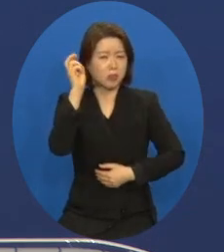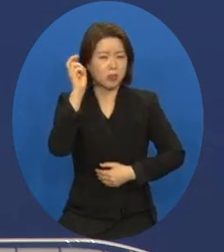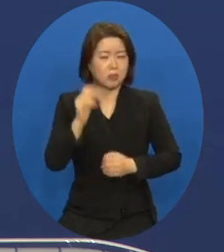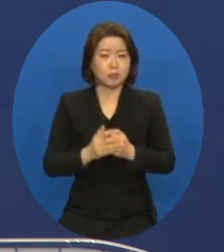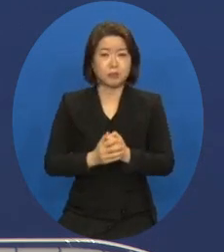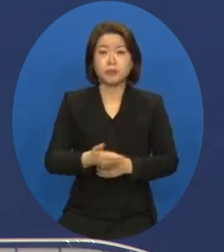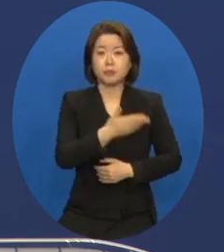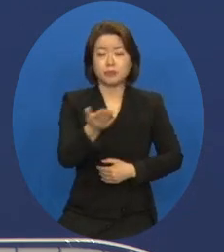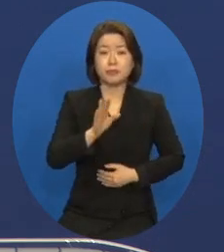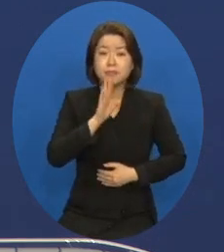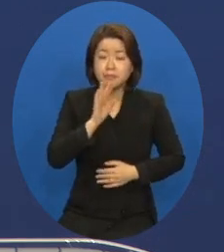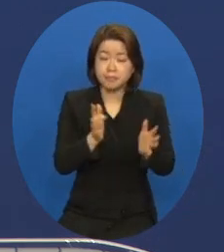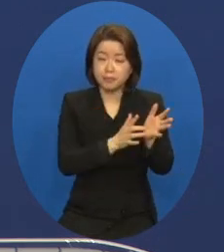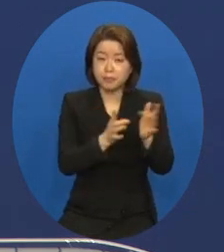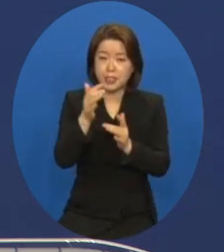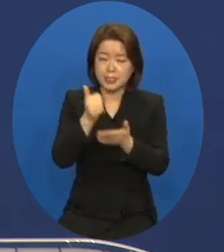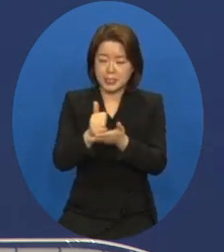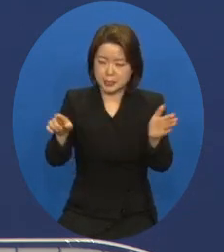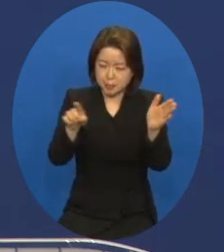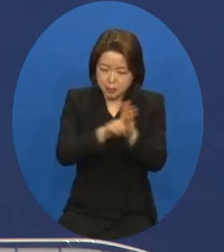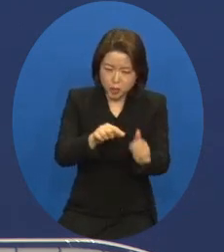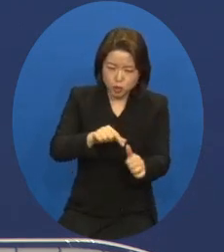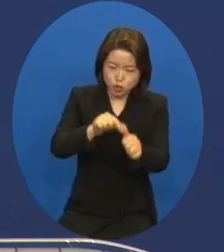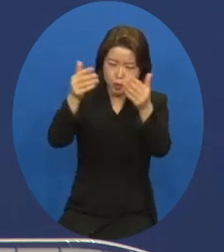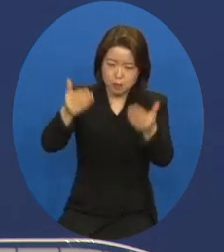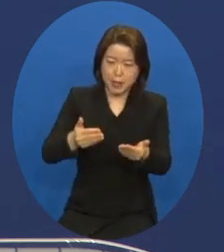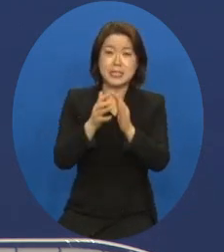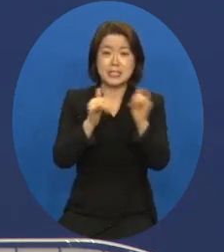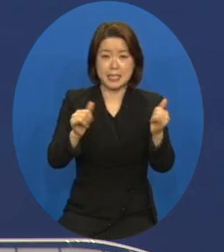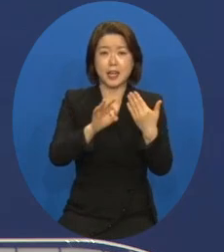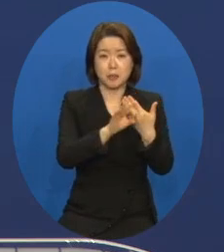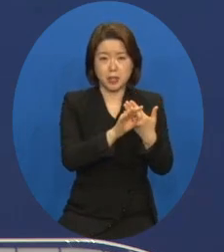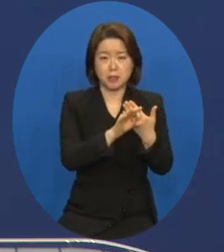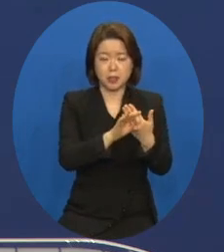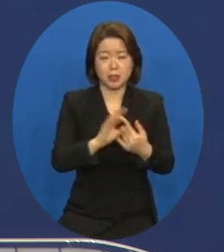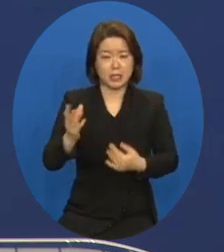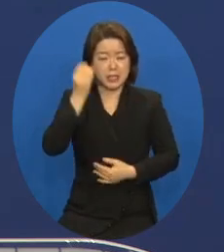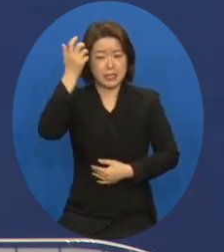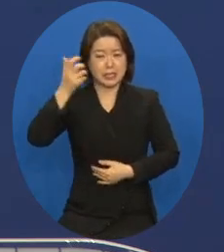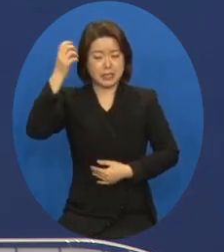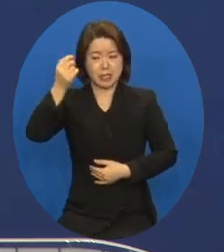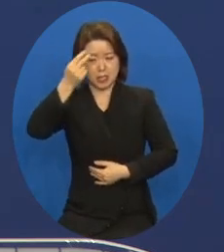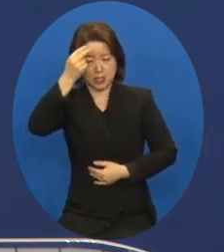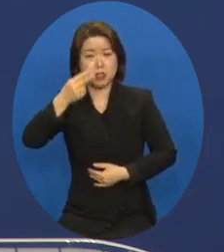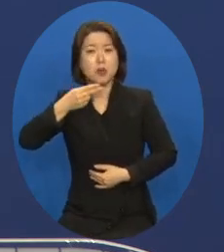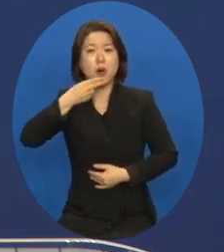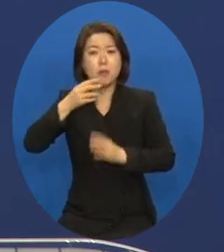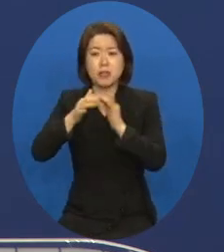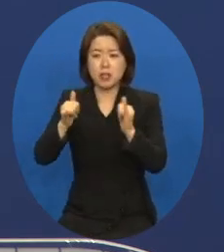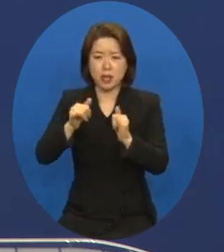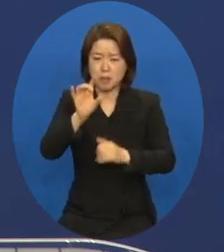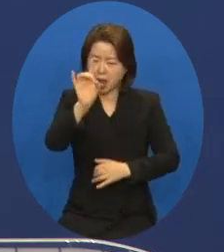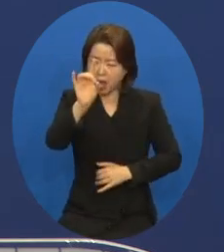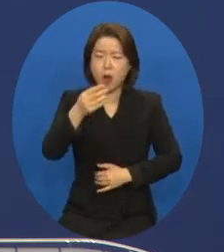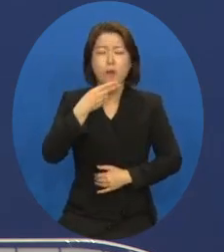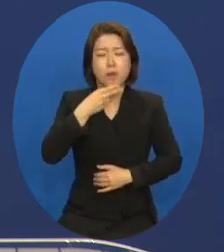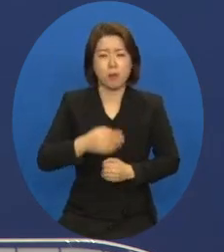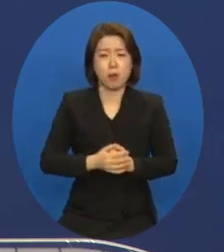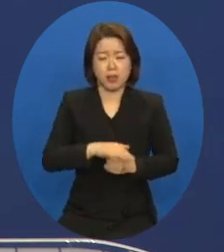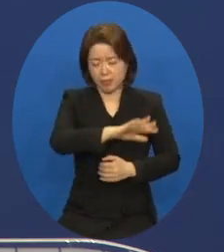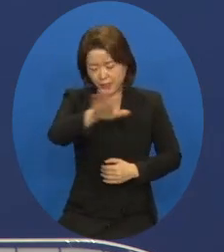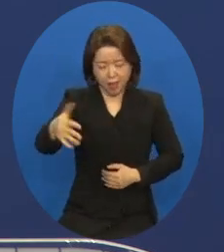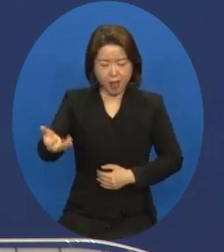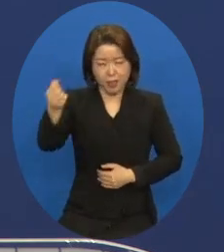정말 예수님을 믿은 구원받은 사람이라면 성령의 근심이 없는 사람은 없을 겁니다 이